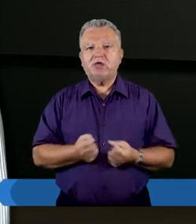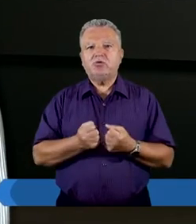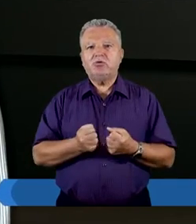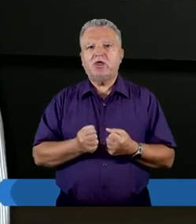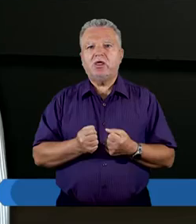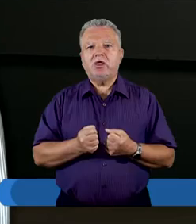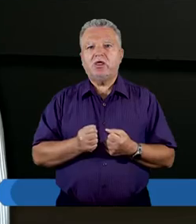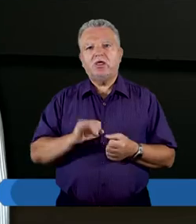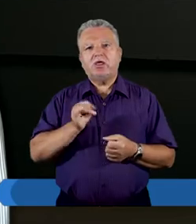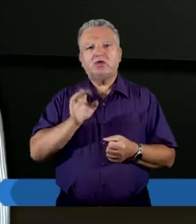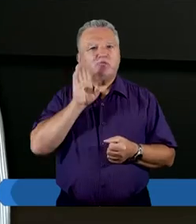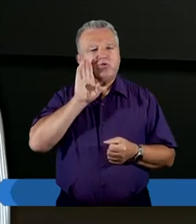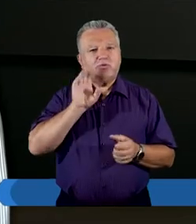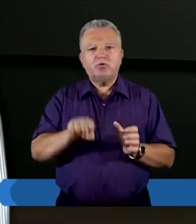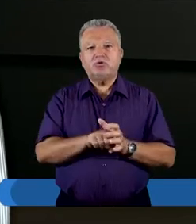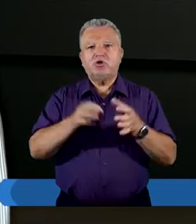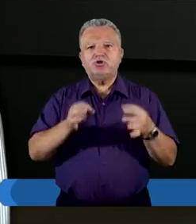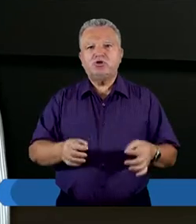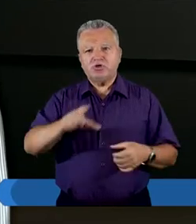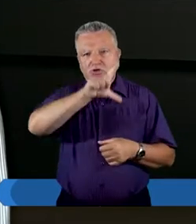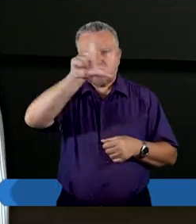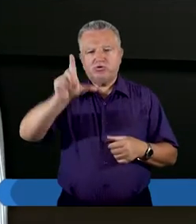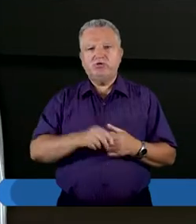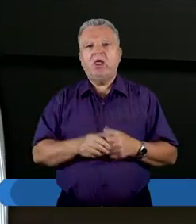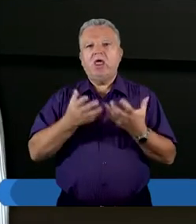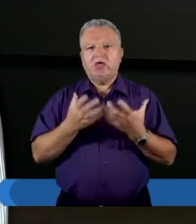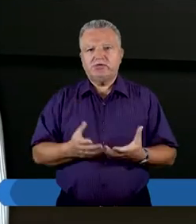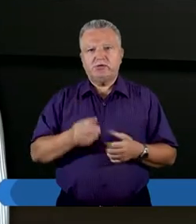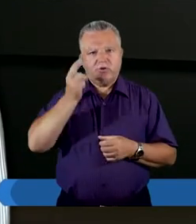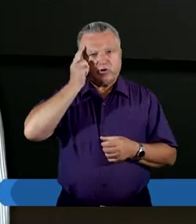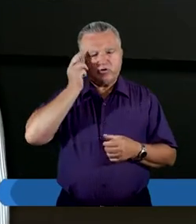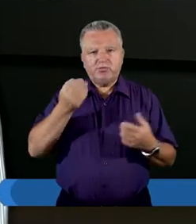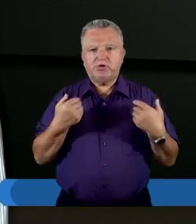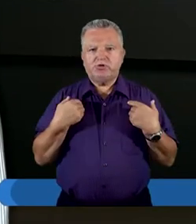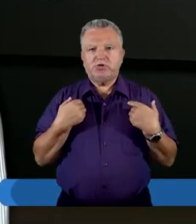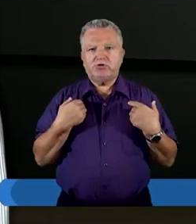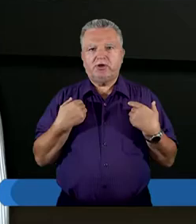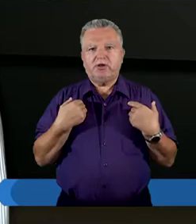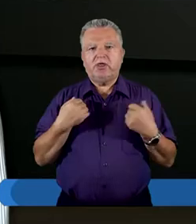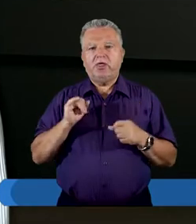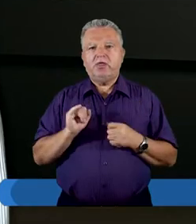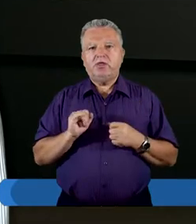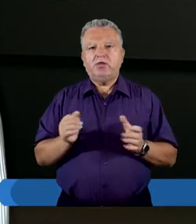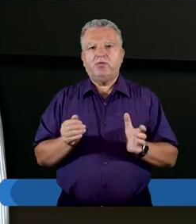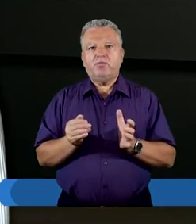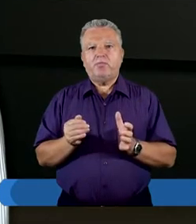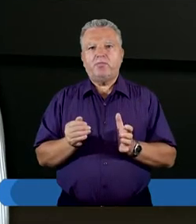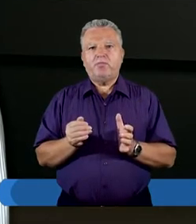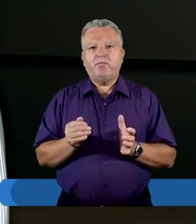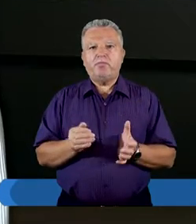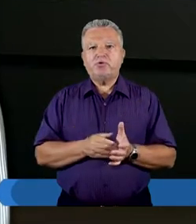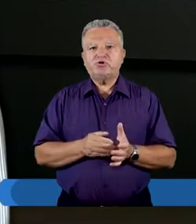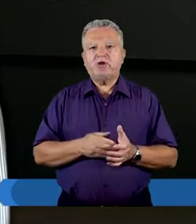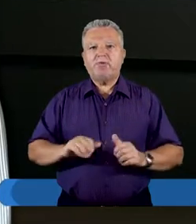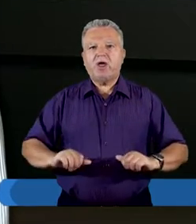stopniu odzwierciedlenie wśród współczesnych ludzi. Chcemy rozumieć życie, a więc chyba też potrzeba, żebyśmy